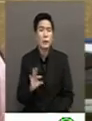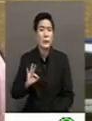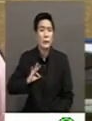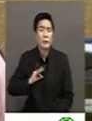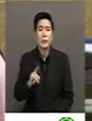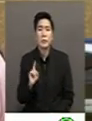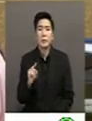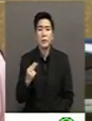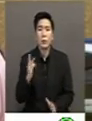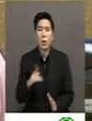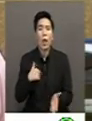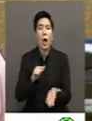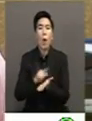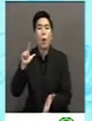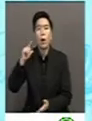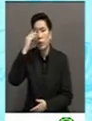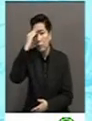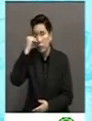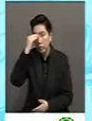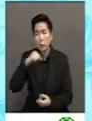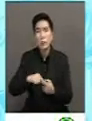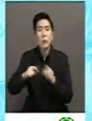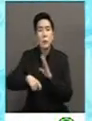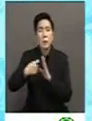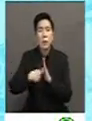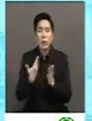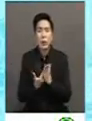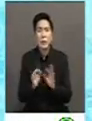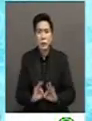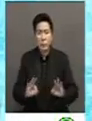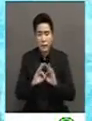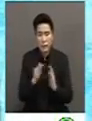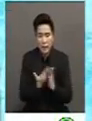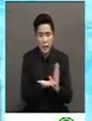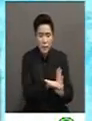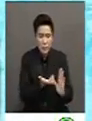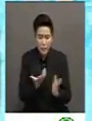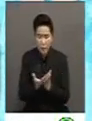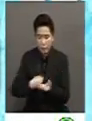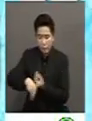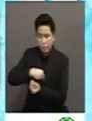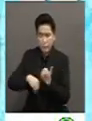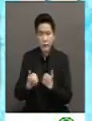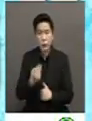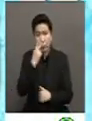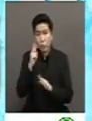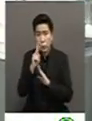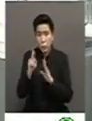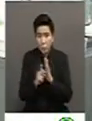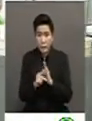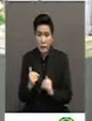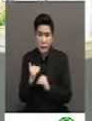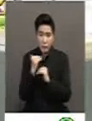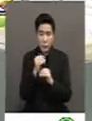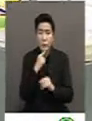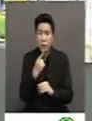10,000คนนะครับที่ลาออกจากการเป็นสมาชิกโดยให้เหตุผลนะครับว่ามีความจำเป็นต้องใช้เงินแต่คือถ้าเราดูกันตัวกฎหมายเขามีการกำหนดไว้